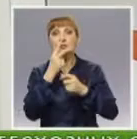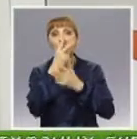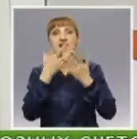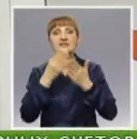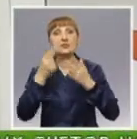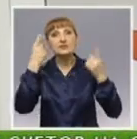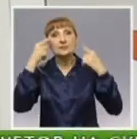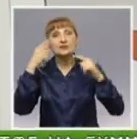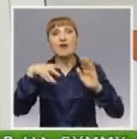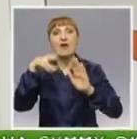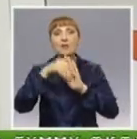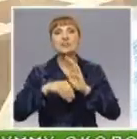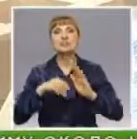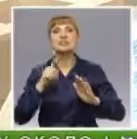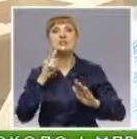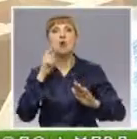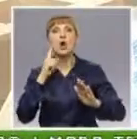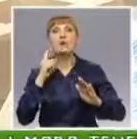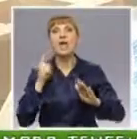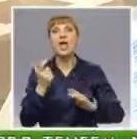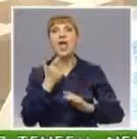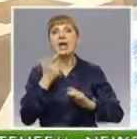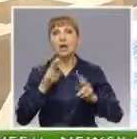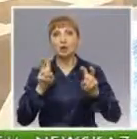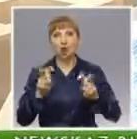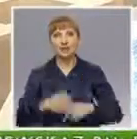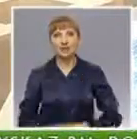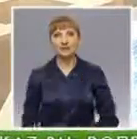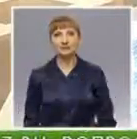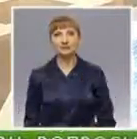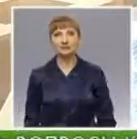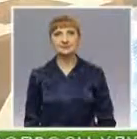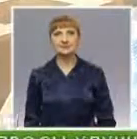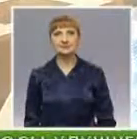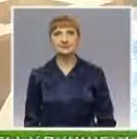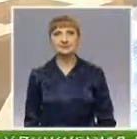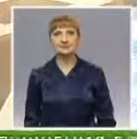области зеленой экономики. Рамина Макаримова, Ерлан Сагимбеков, телеканал «Алматы».